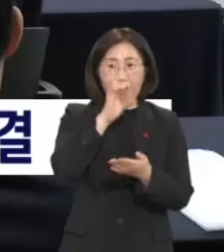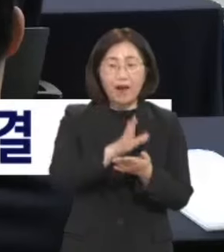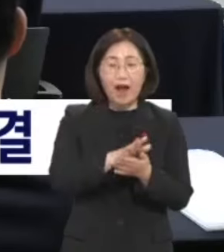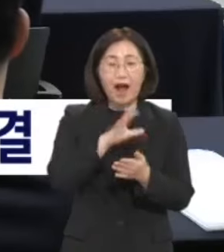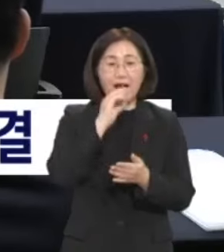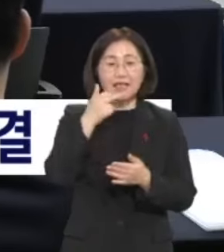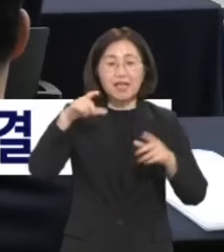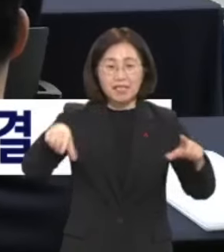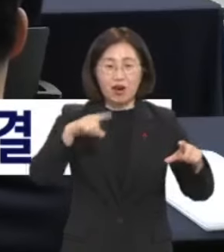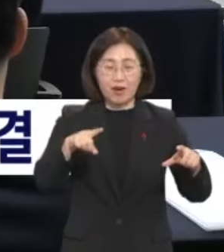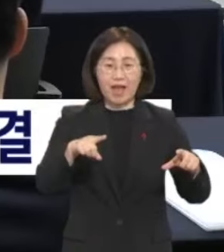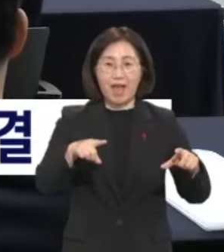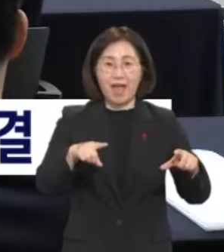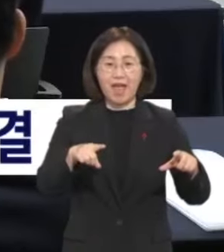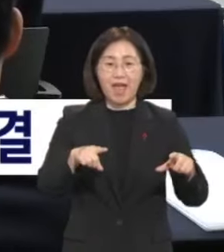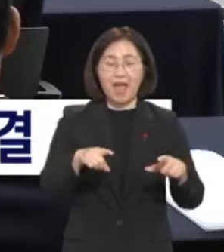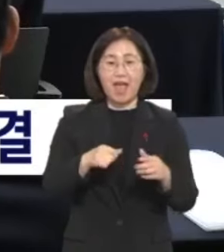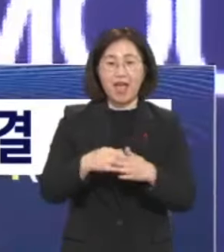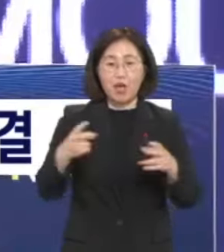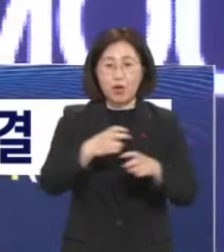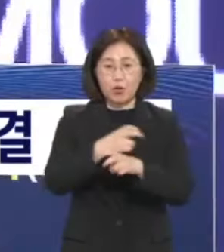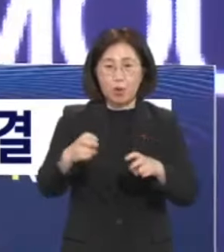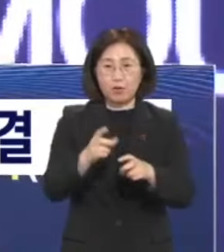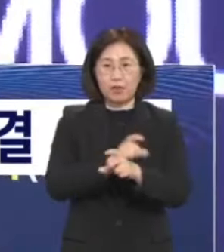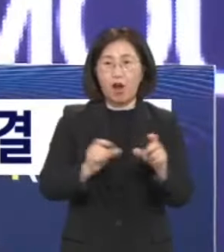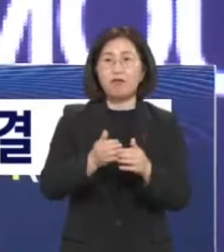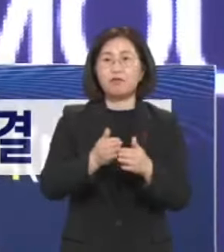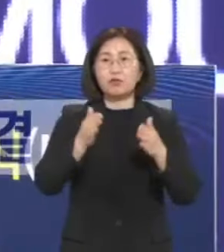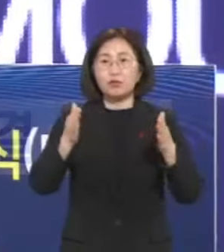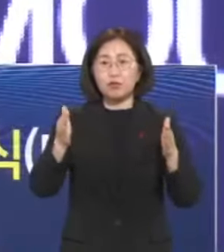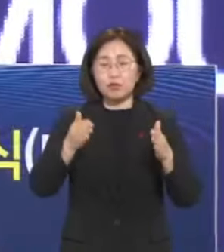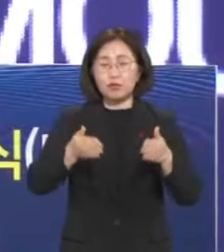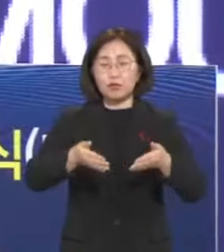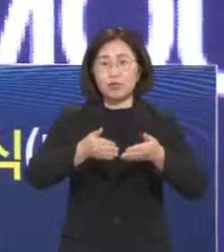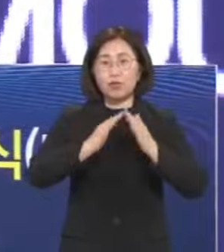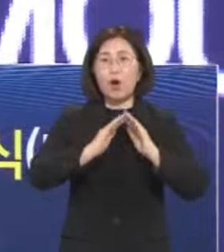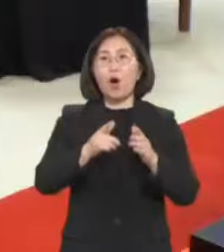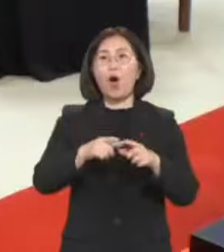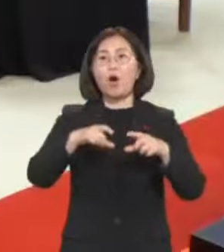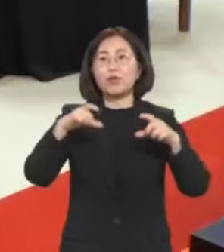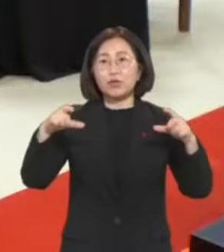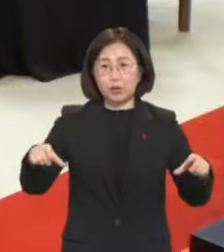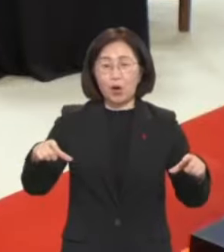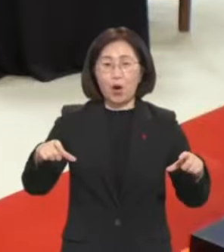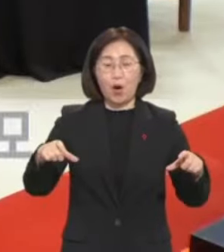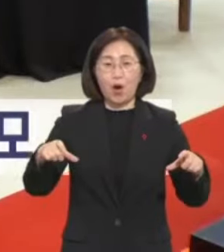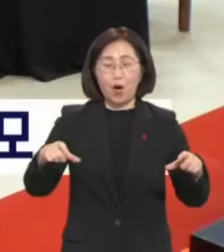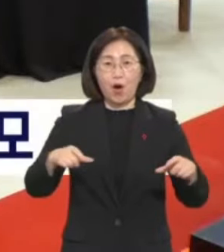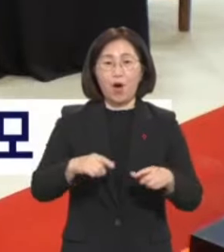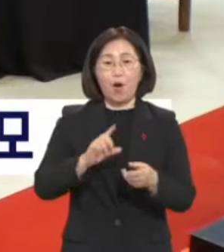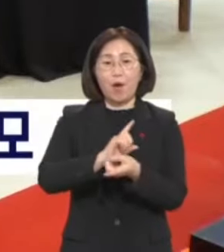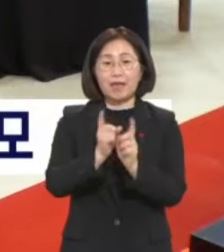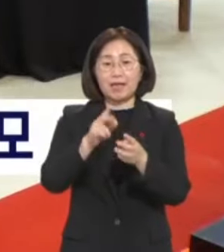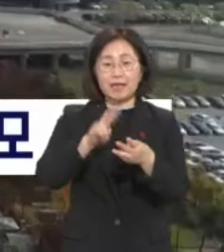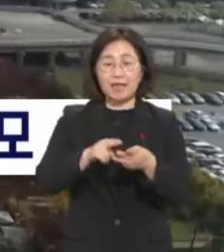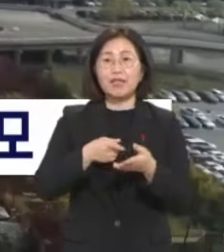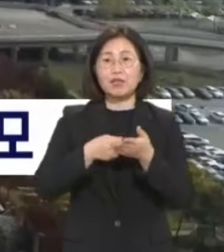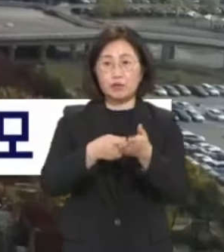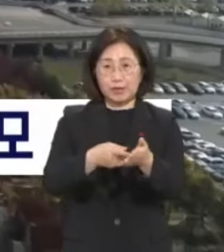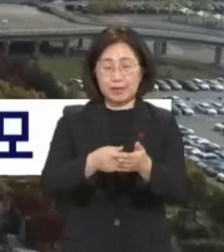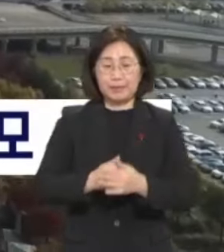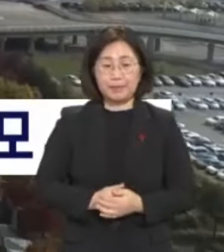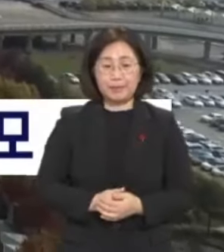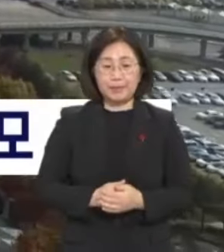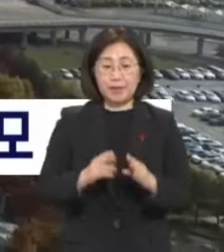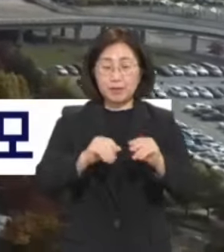위해 2029년까지 KTX 천안 아산역에 광역복합환승센터 건립을 추진하기로 했습니다.